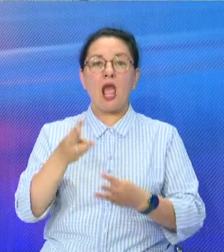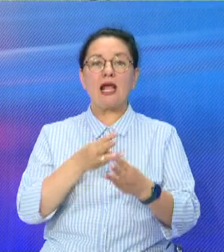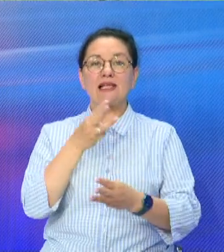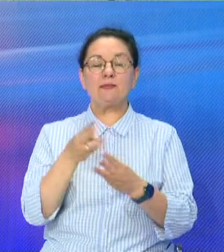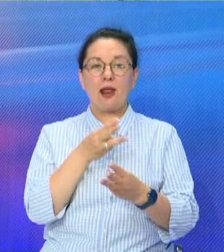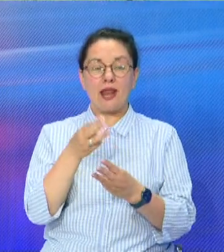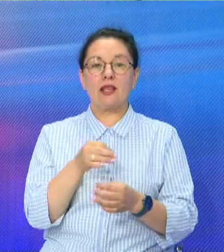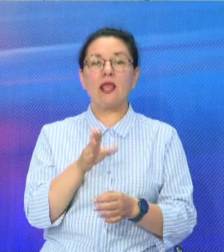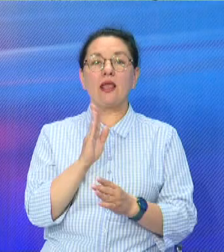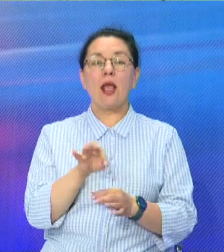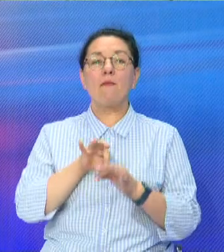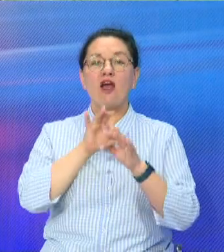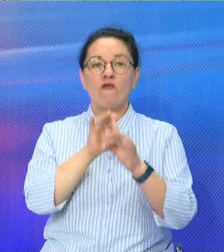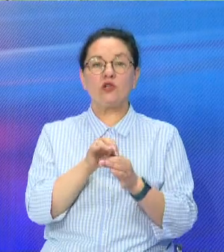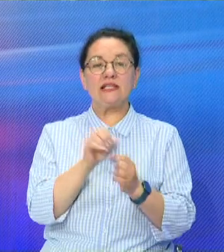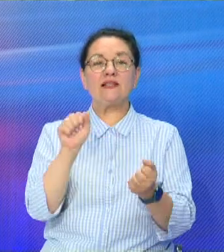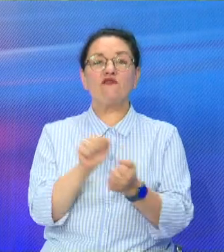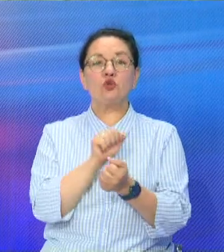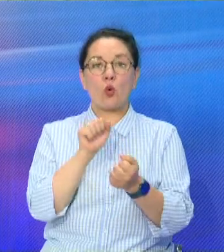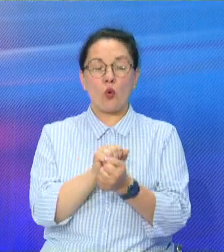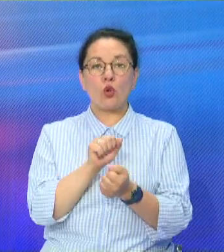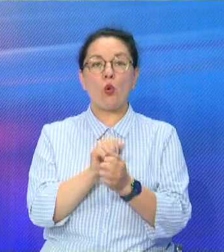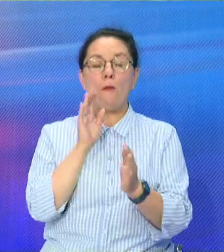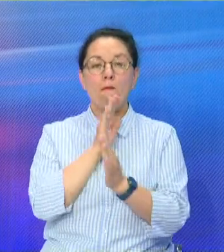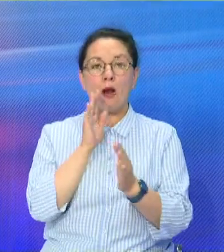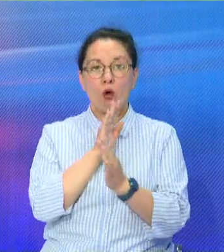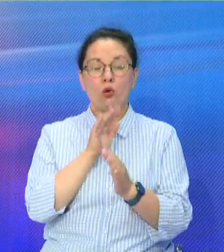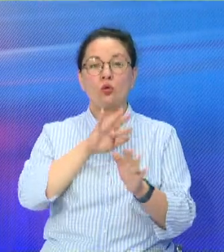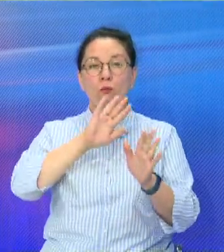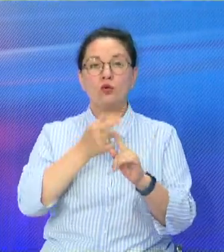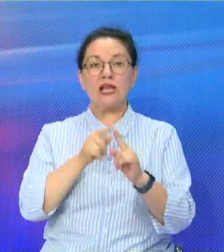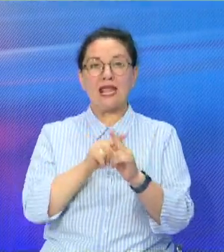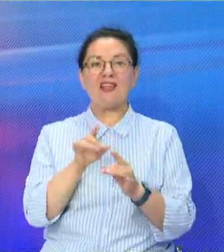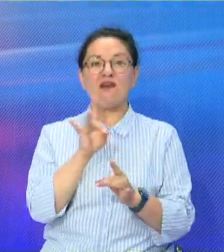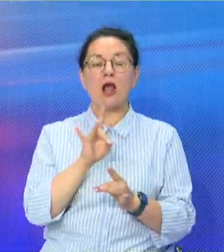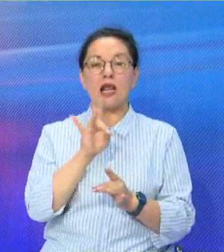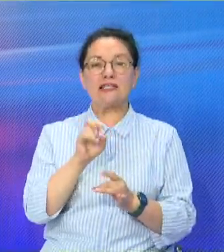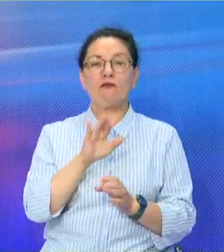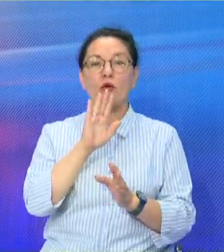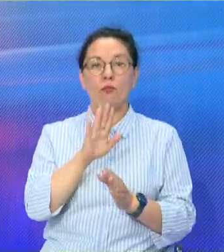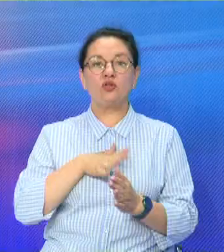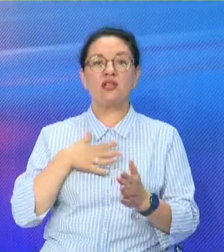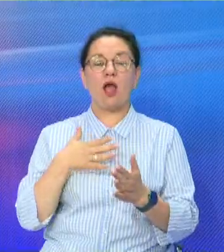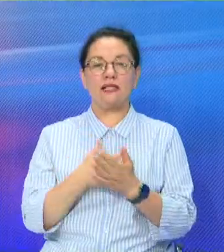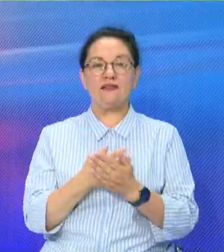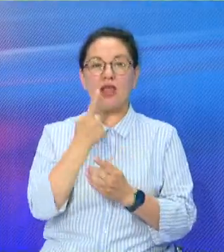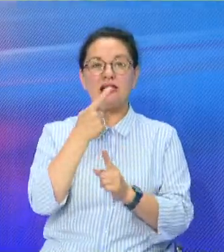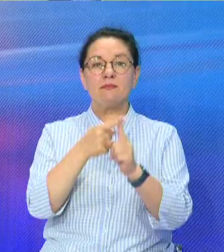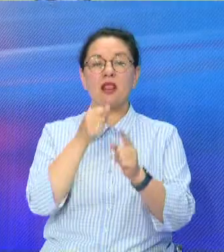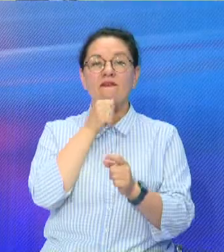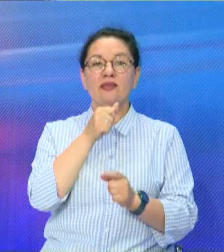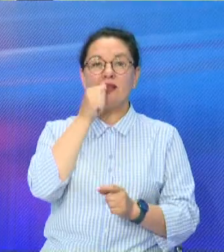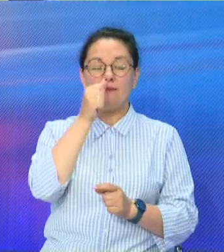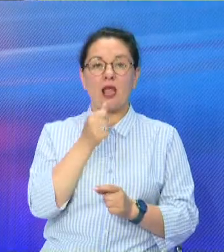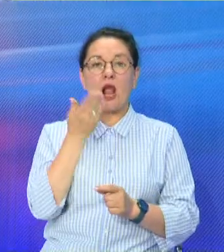проходить у сухое и тихой на двор и после отправки раствор будет активным полторы месяце у перед самой высокой активности